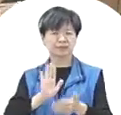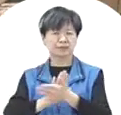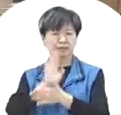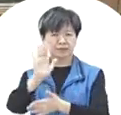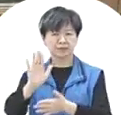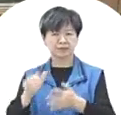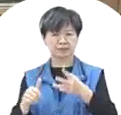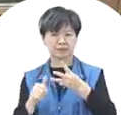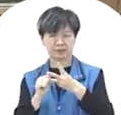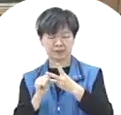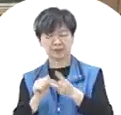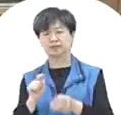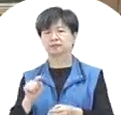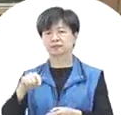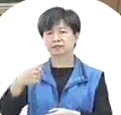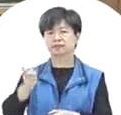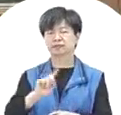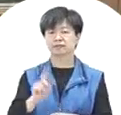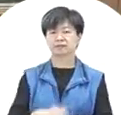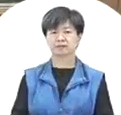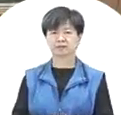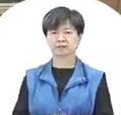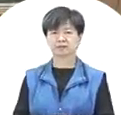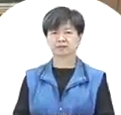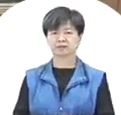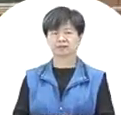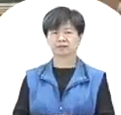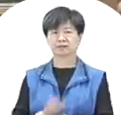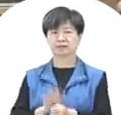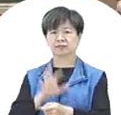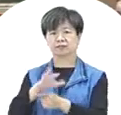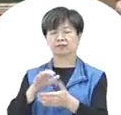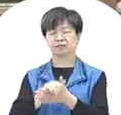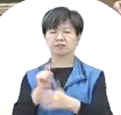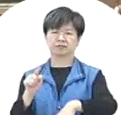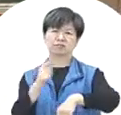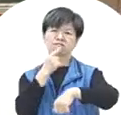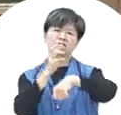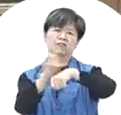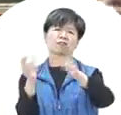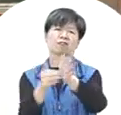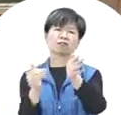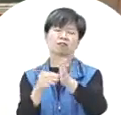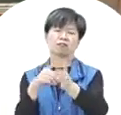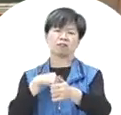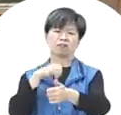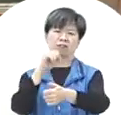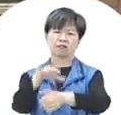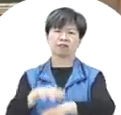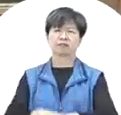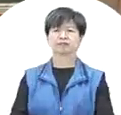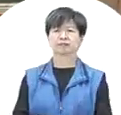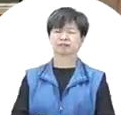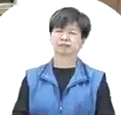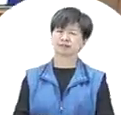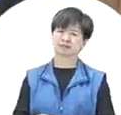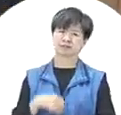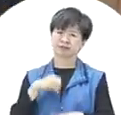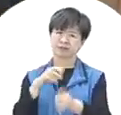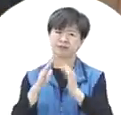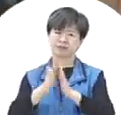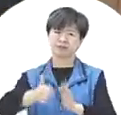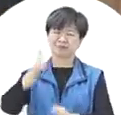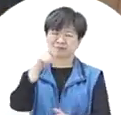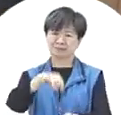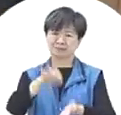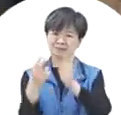部分呢，接下来呢，我们也访问了农友说， 好，30秒到了，市长，我告诉你哦，没有，市长，我告诉你，他讲的